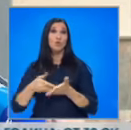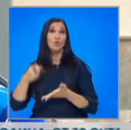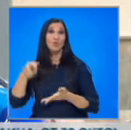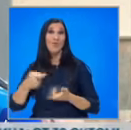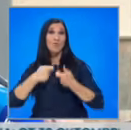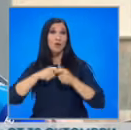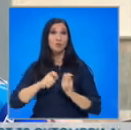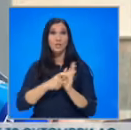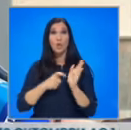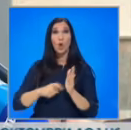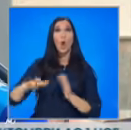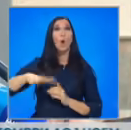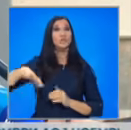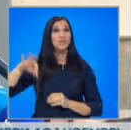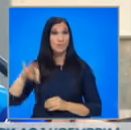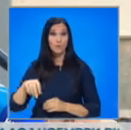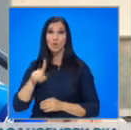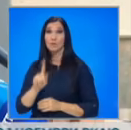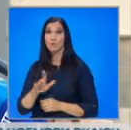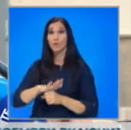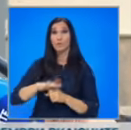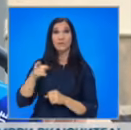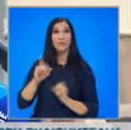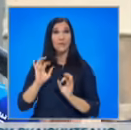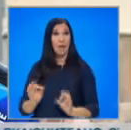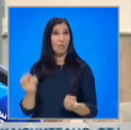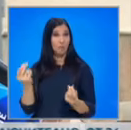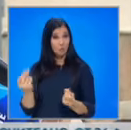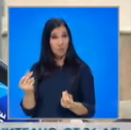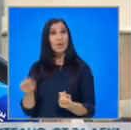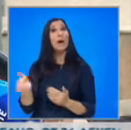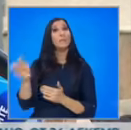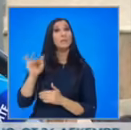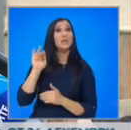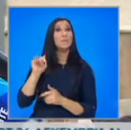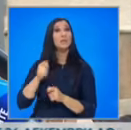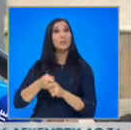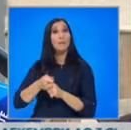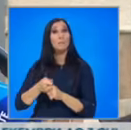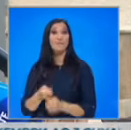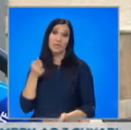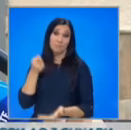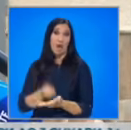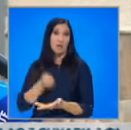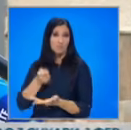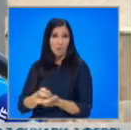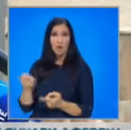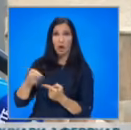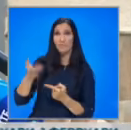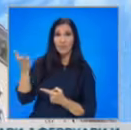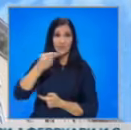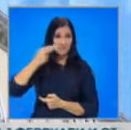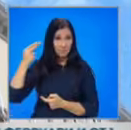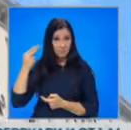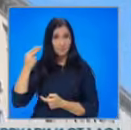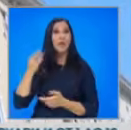на закона за обществените поръчки, за да може на база тази реална стойност след това да бъдат направени съответно разплащанията към тези